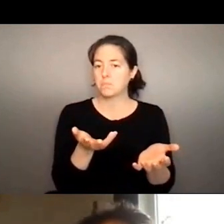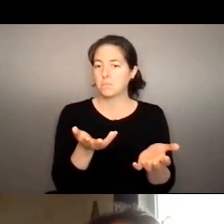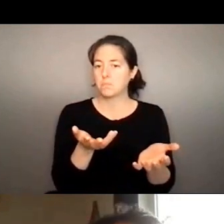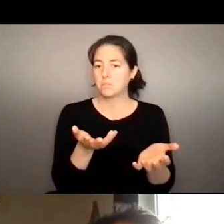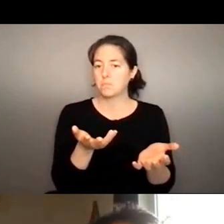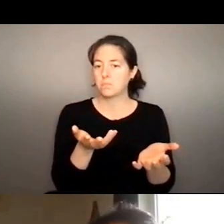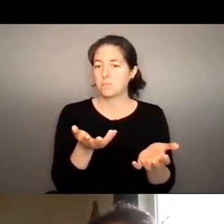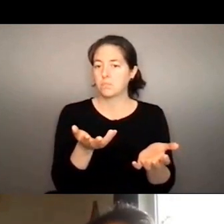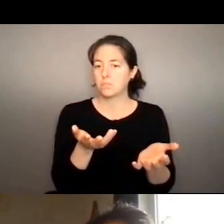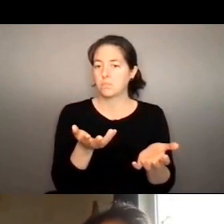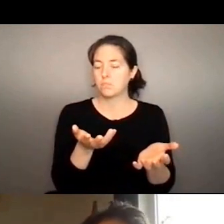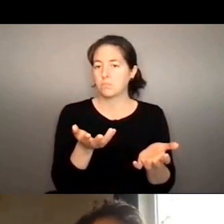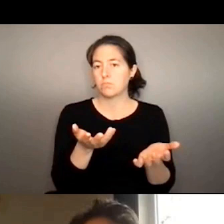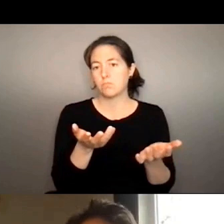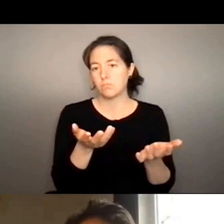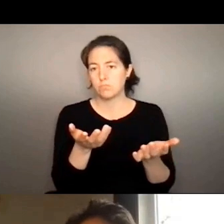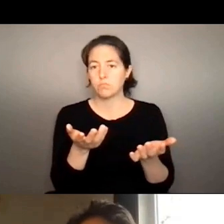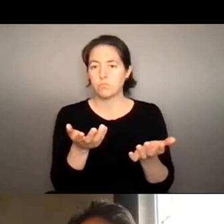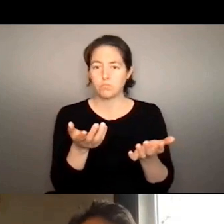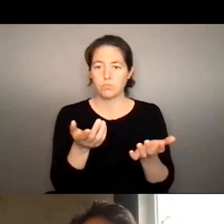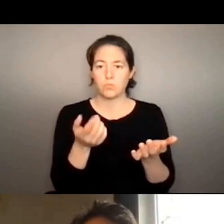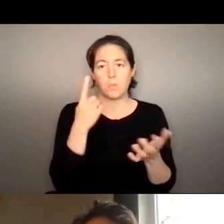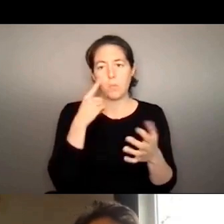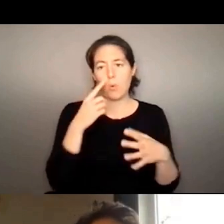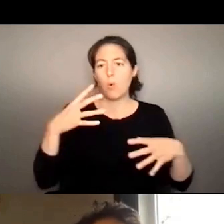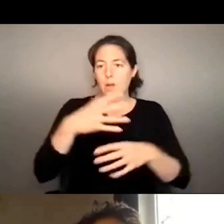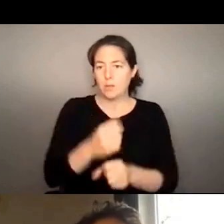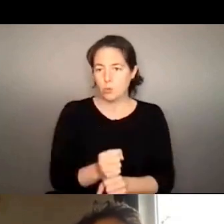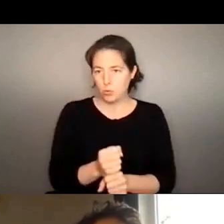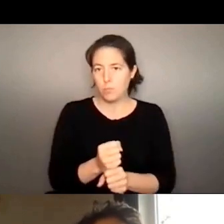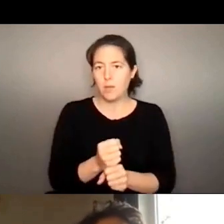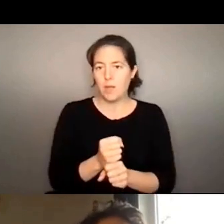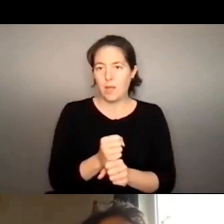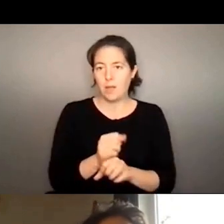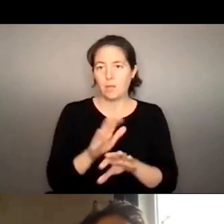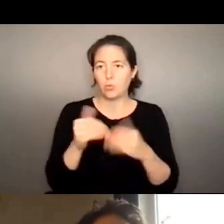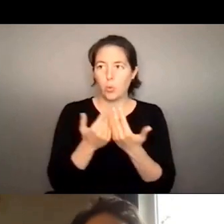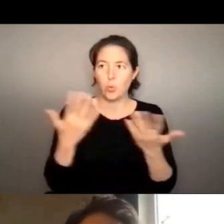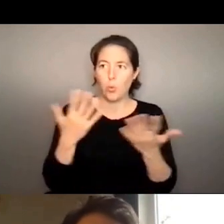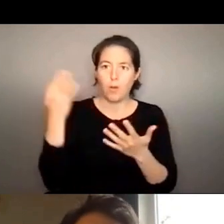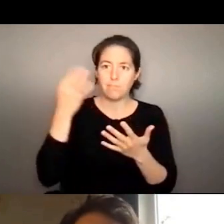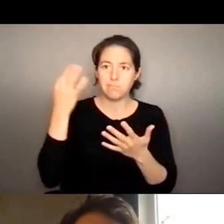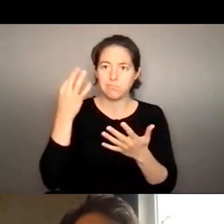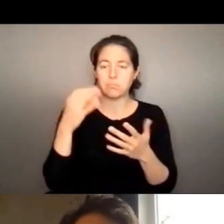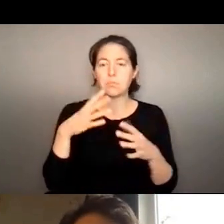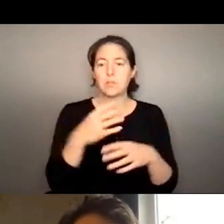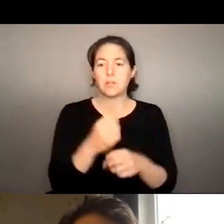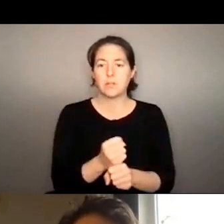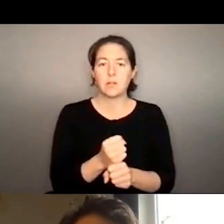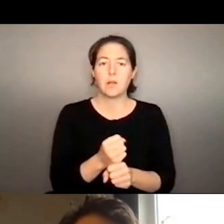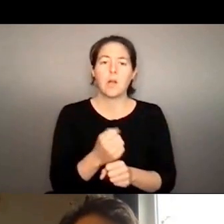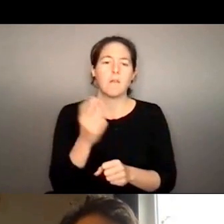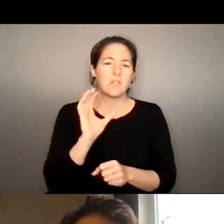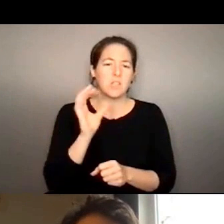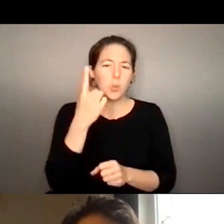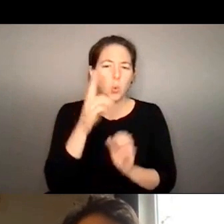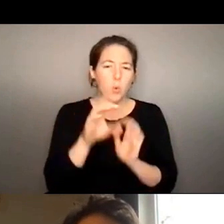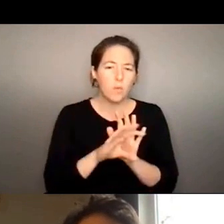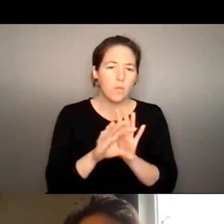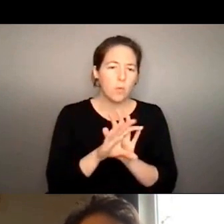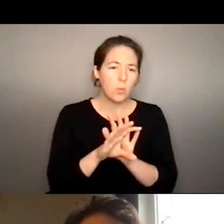C'est ça, juste pour faire un peu, ça va nous permettre de résumer une série de notions en même temps. Je vous cherche juste une image, peut-être,